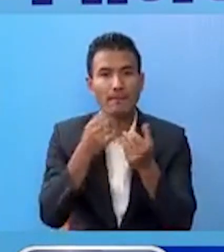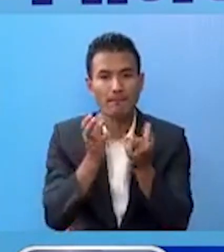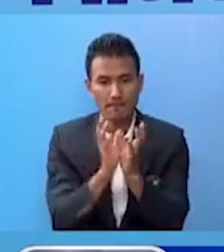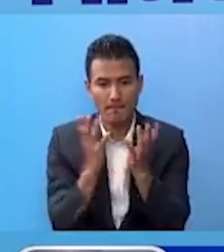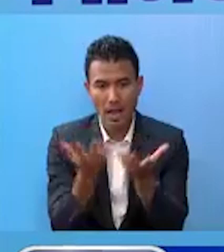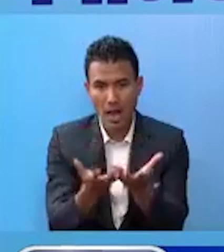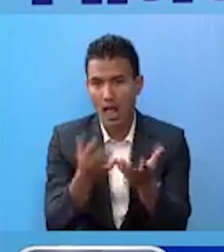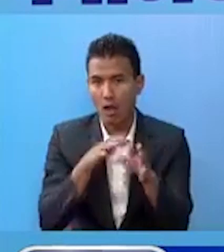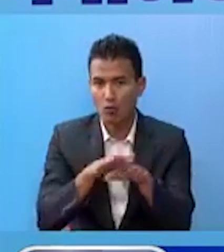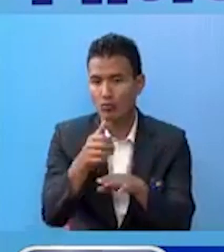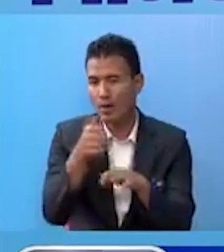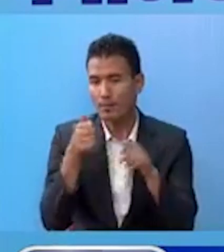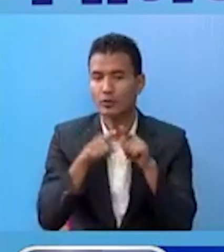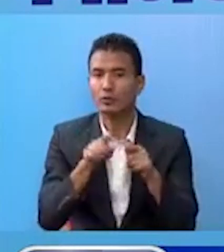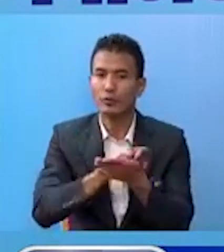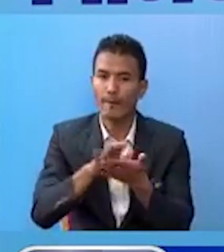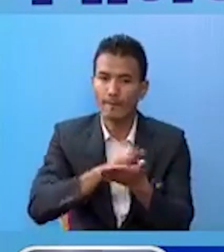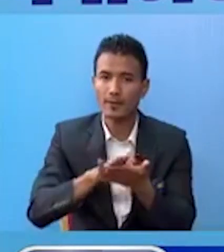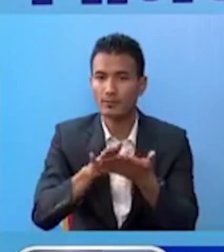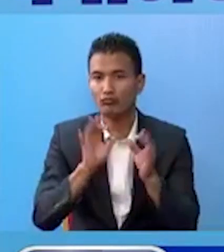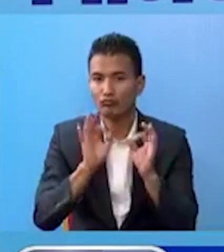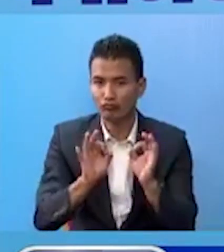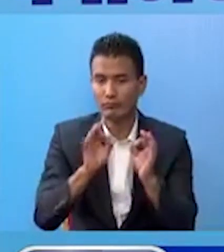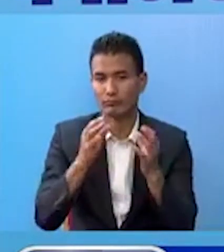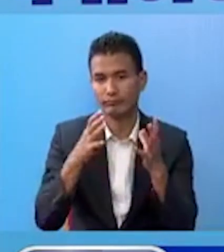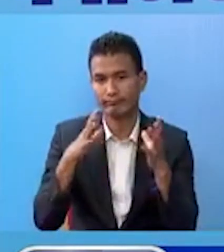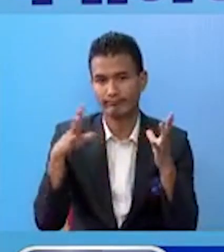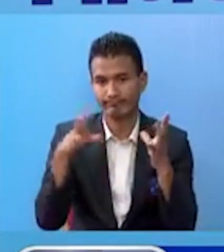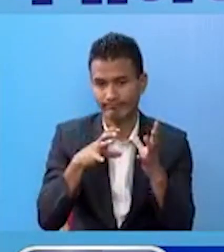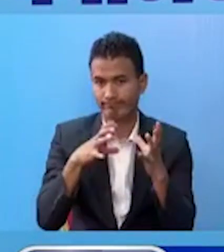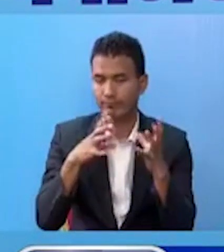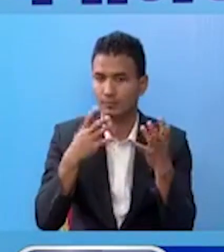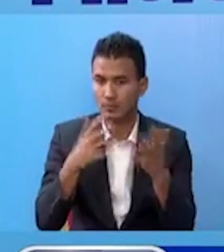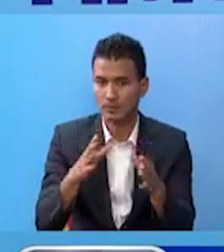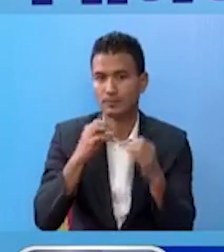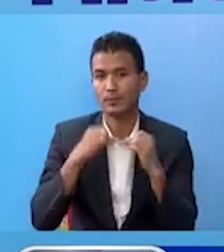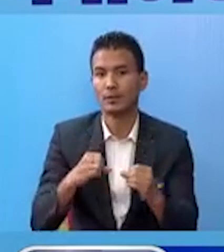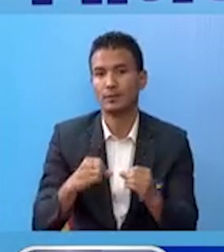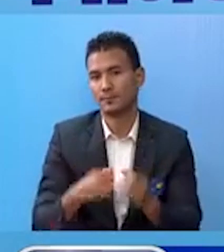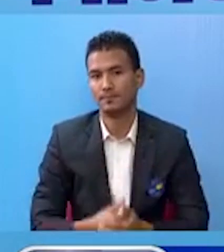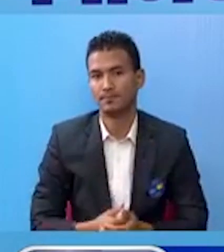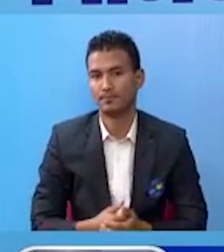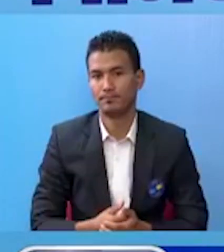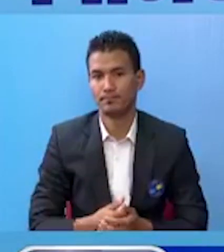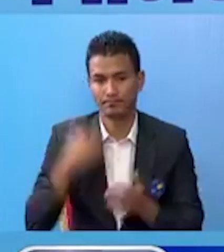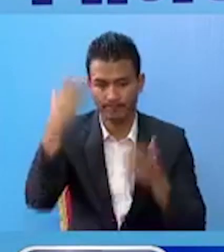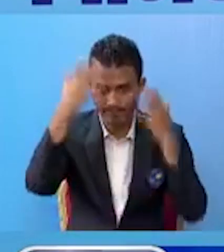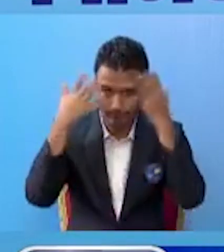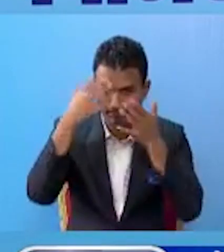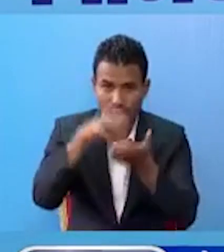भाँडाहरू राम्रोसँग सफा गर्ने र सुकेपछि मात्रै पुनः प्रयोग गर्ने।